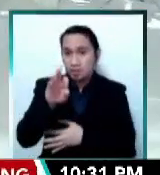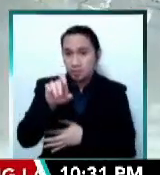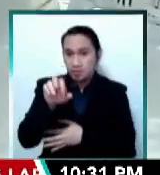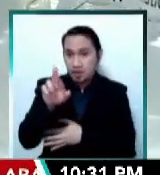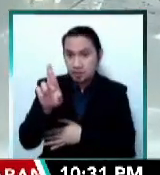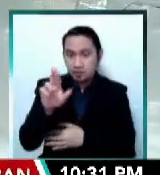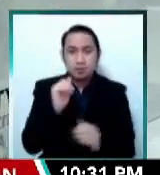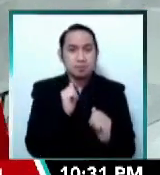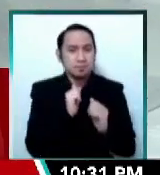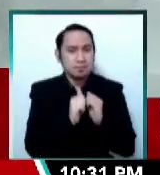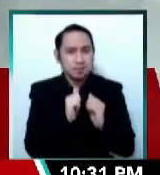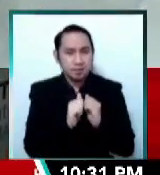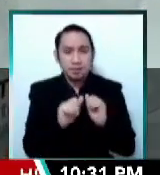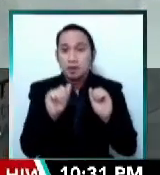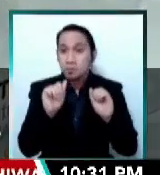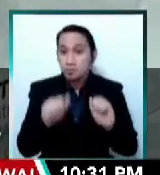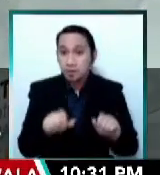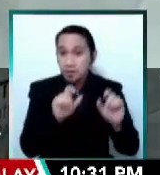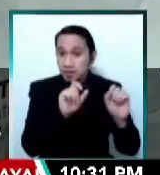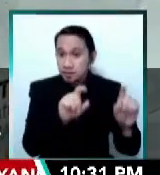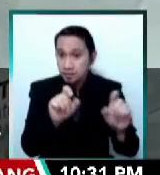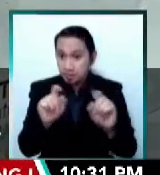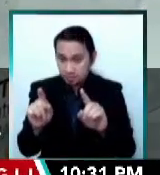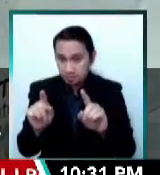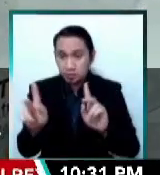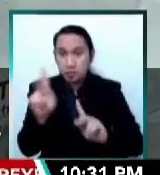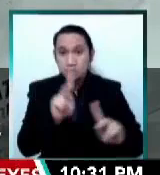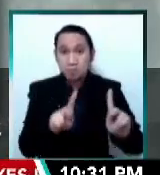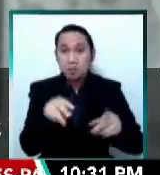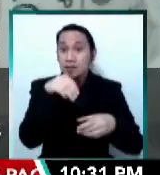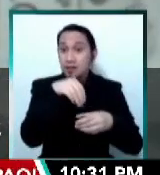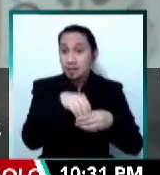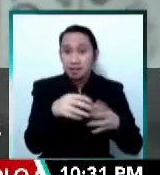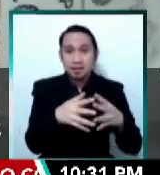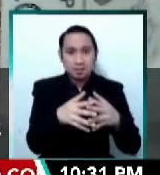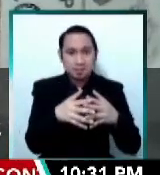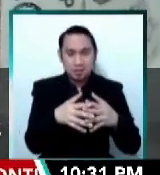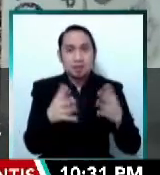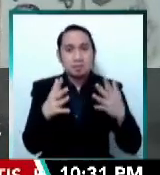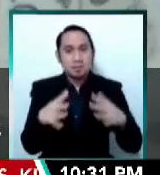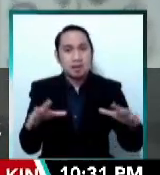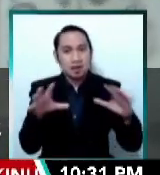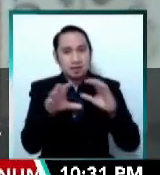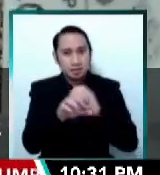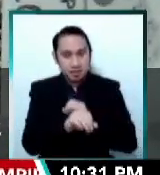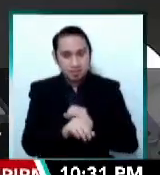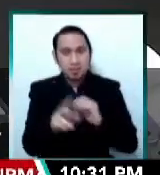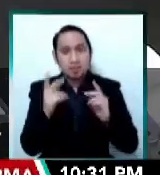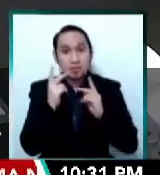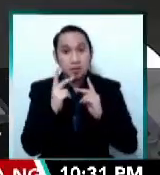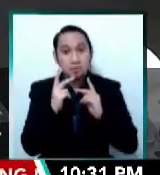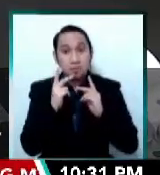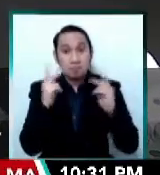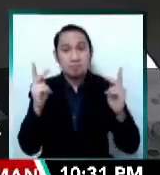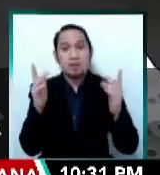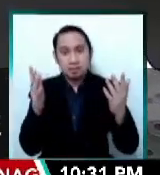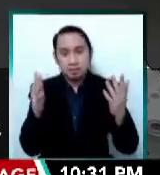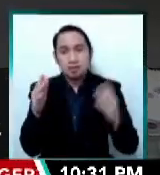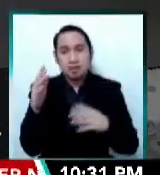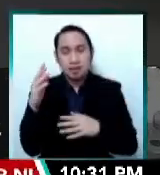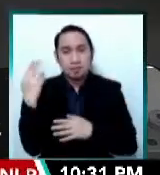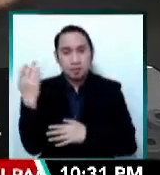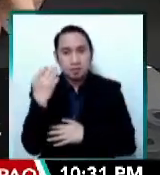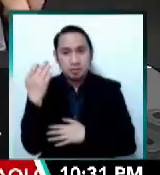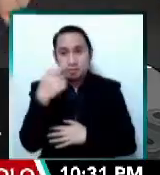sabihin, maaari nang ibenta sa publiko sa Amerika ang bakuna pagtapos na ang public health emergency doon dahil sa COVID.